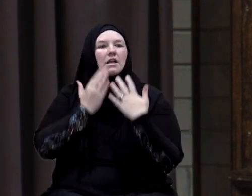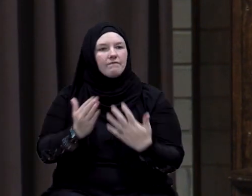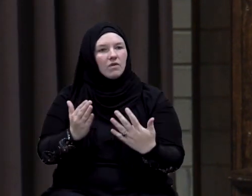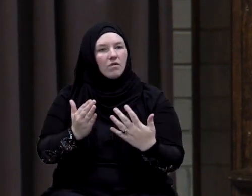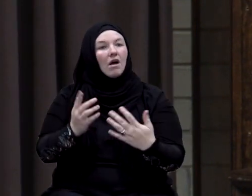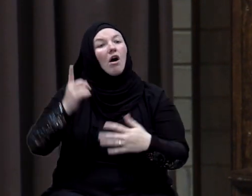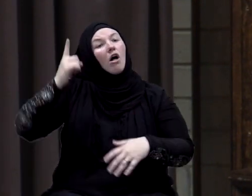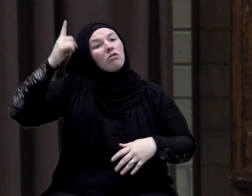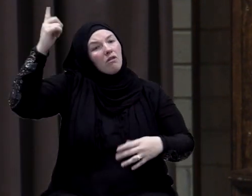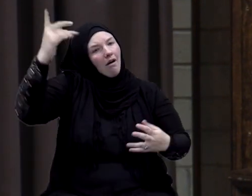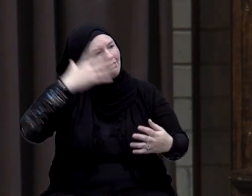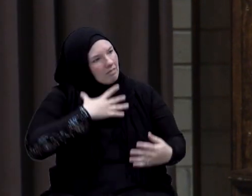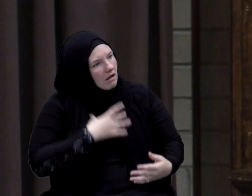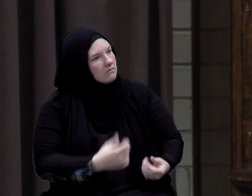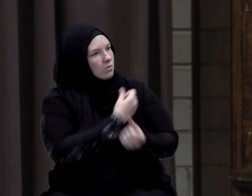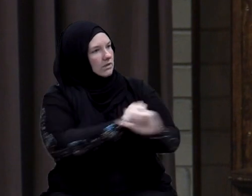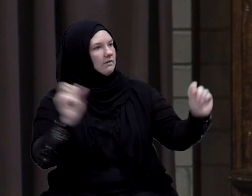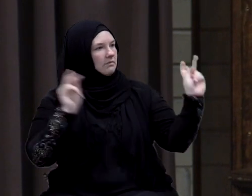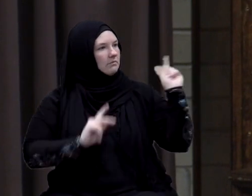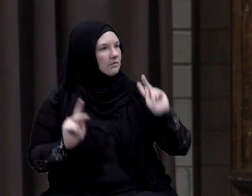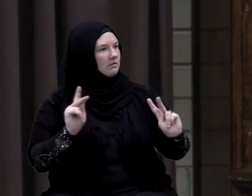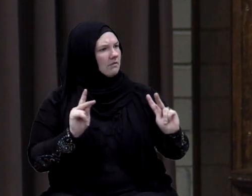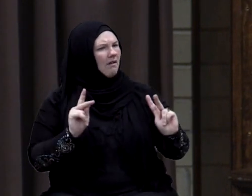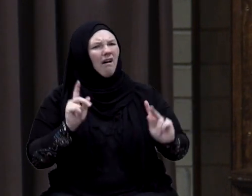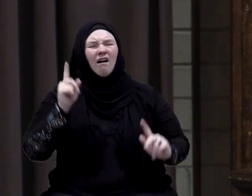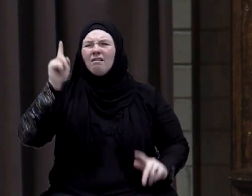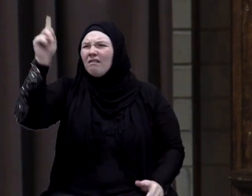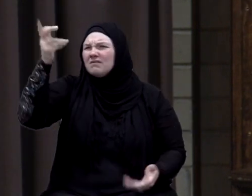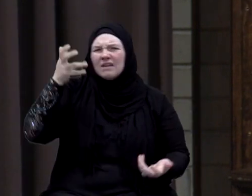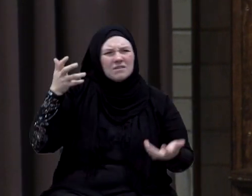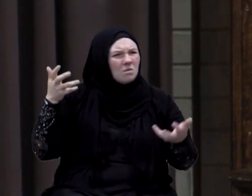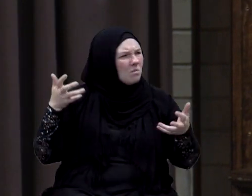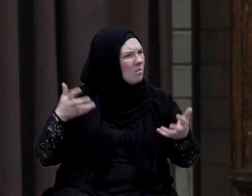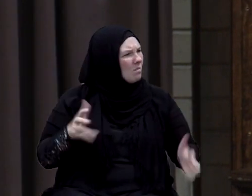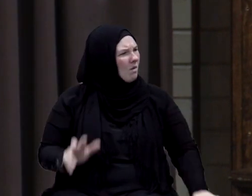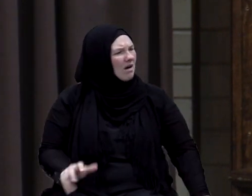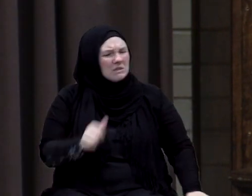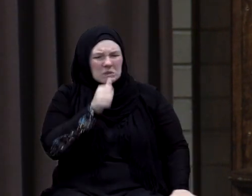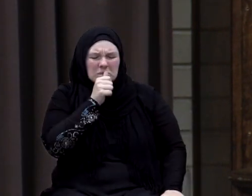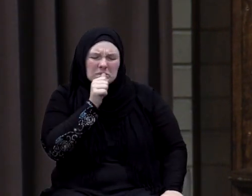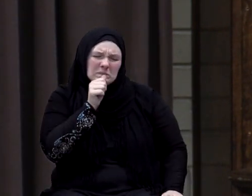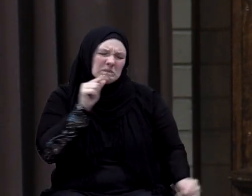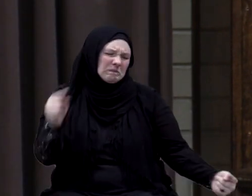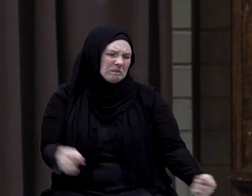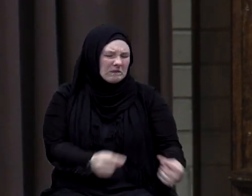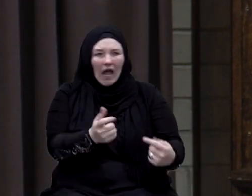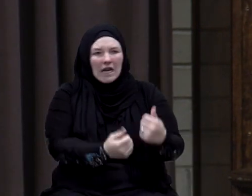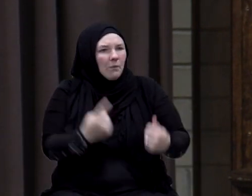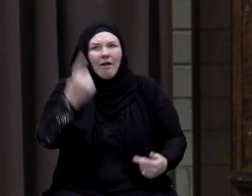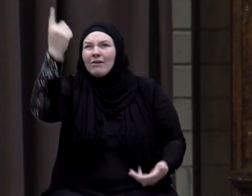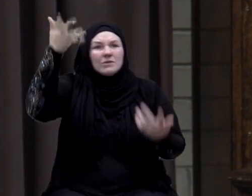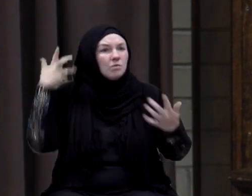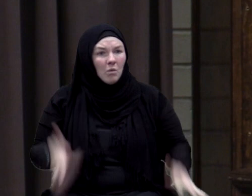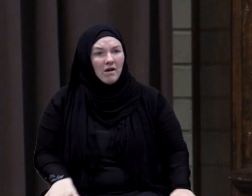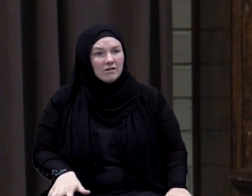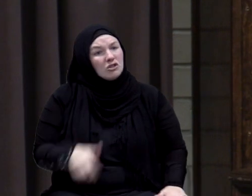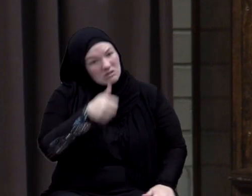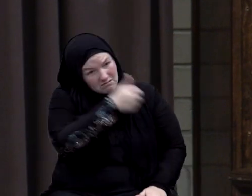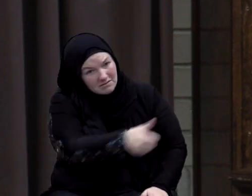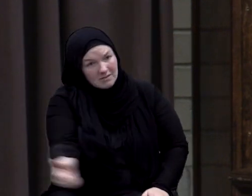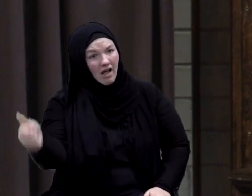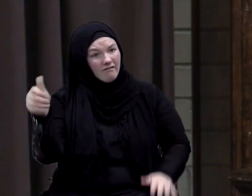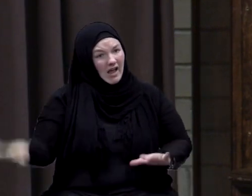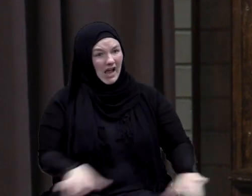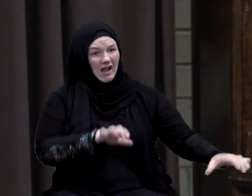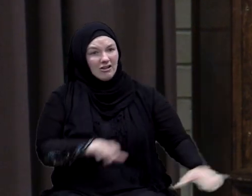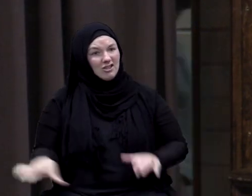he likes to save us. Allah doesn't want to torment anybody. مَا يَفْعَلُ اللَّهُ بِعَذَابِكُمْ